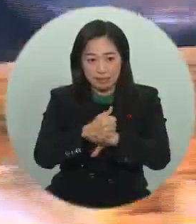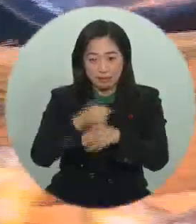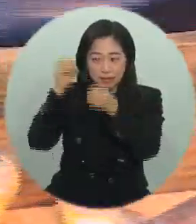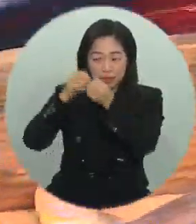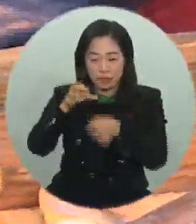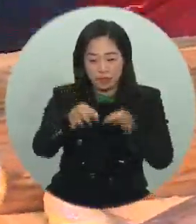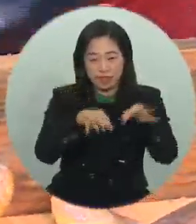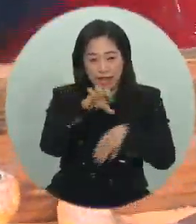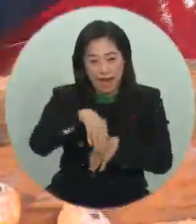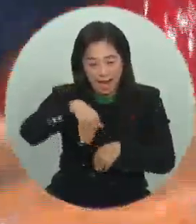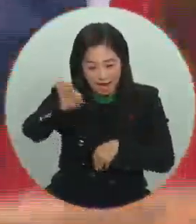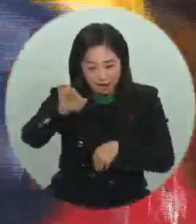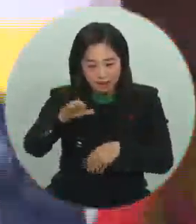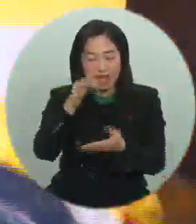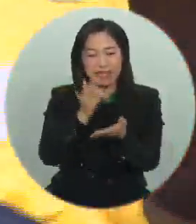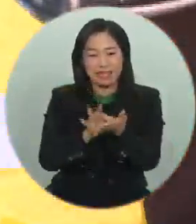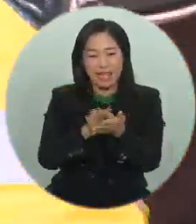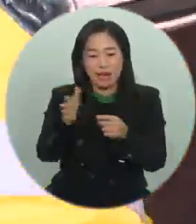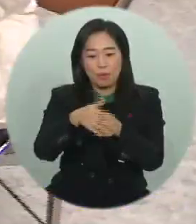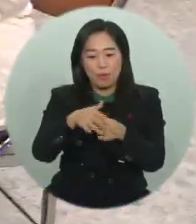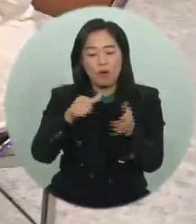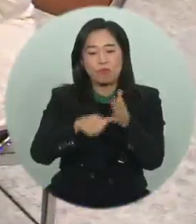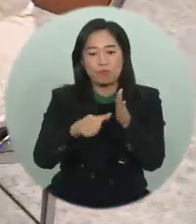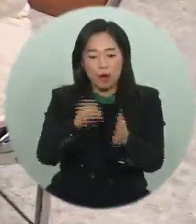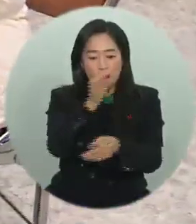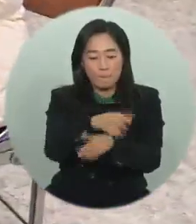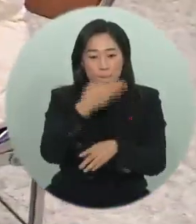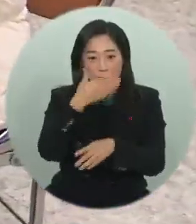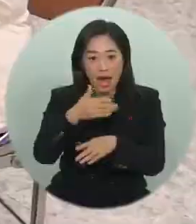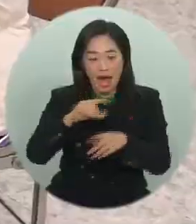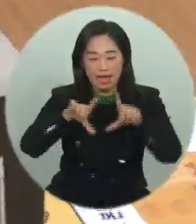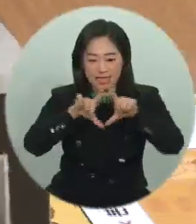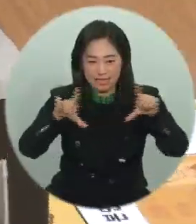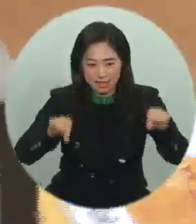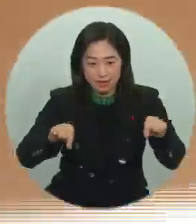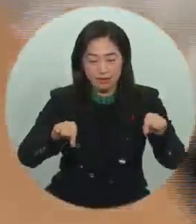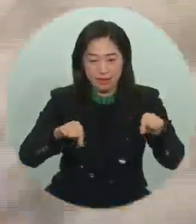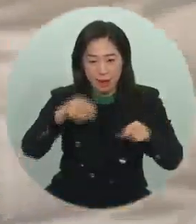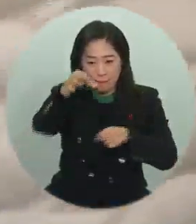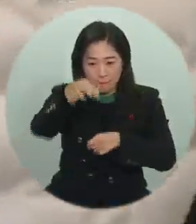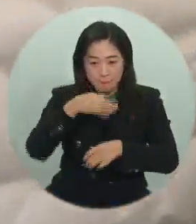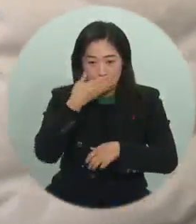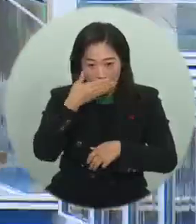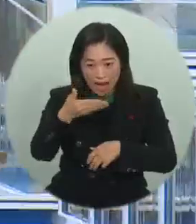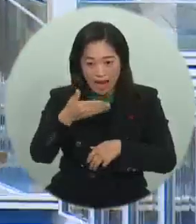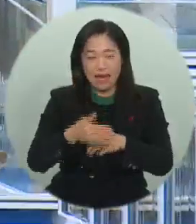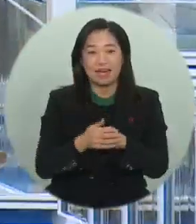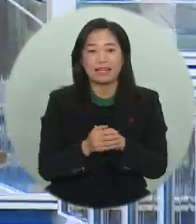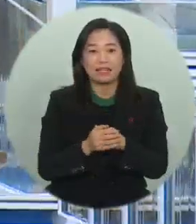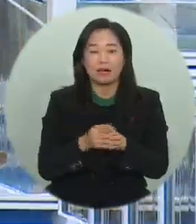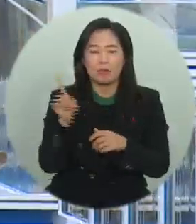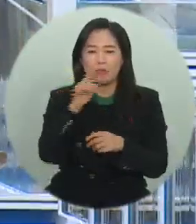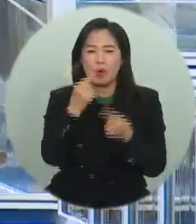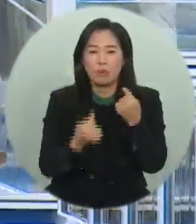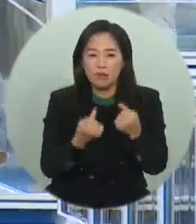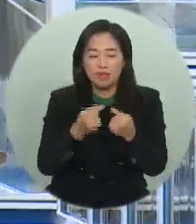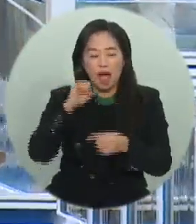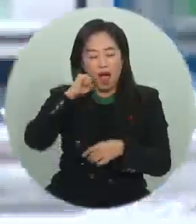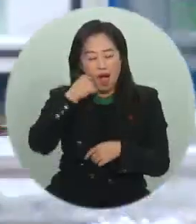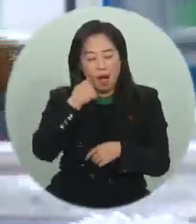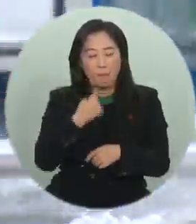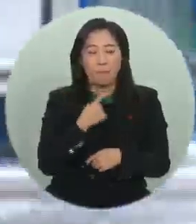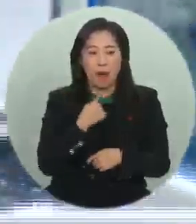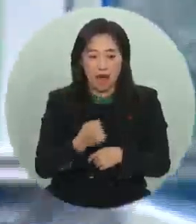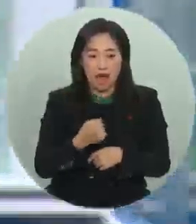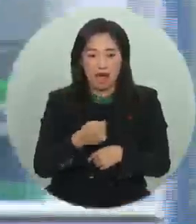전통시장에 가면 값싼 수산물들을 구입할 수 있고 선물 같은 상품권도 받을 수 있고 무엇보다도 어려움을